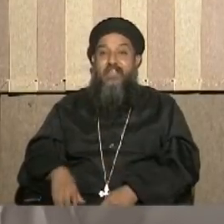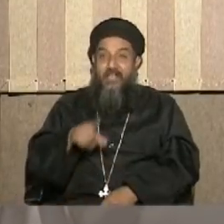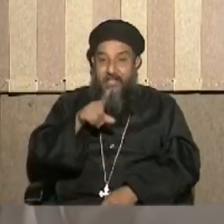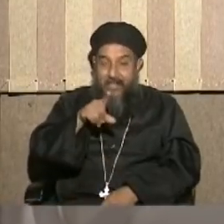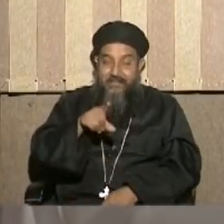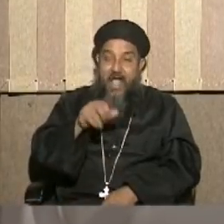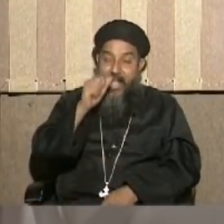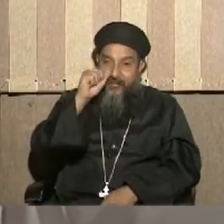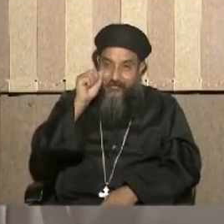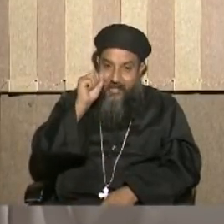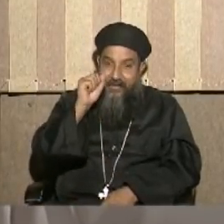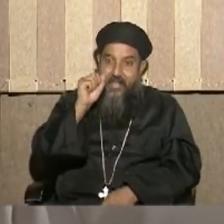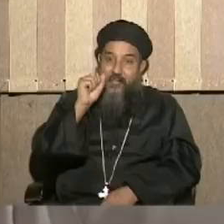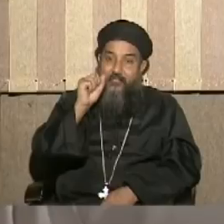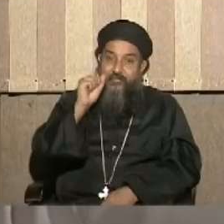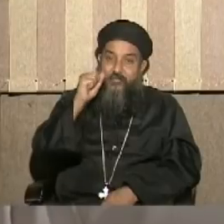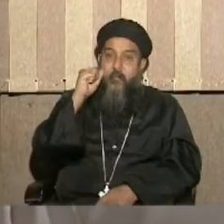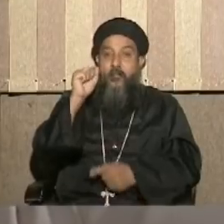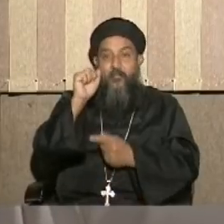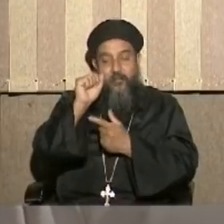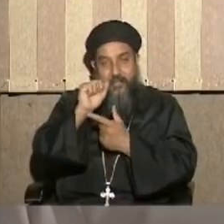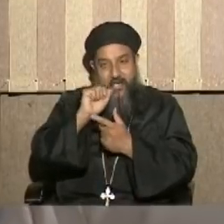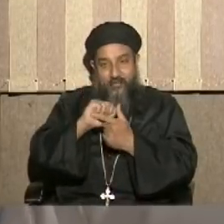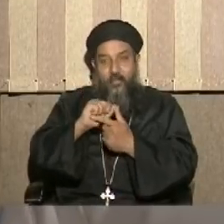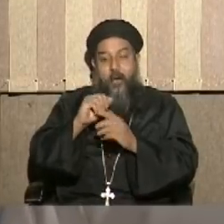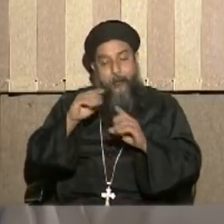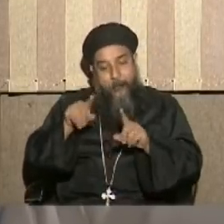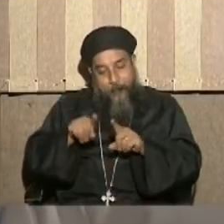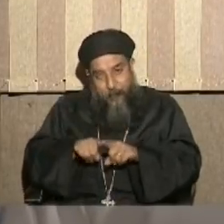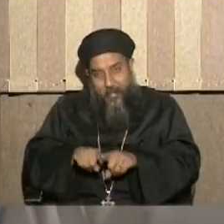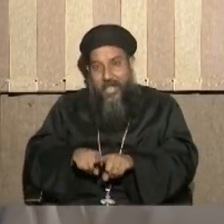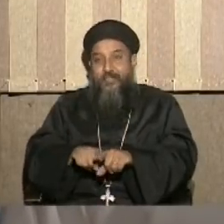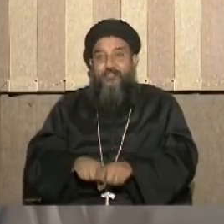وإذا أمسكنا به فإنه يبقى معنا.